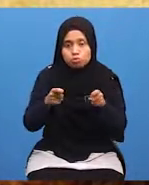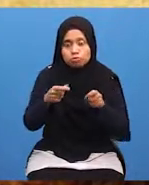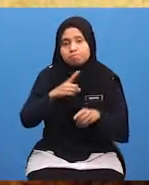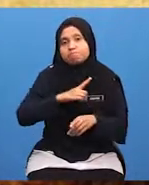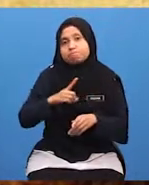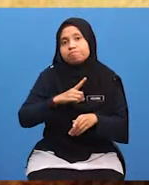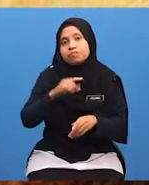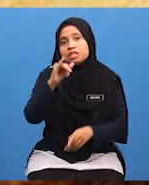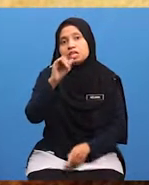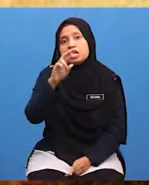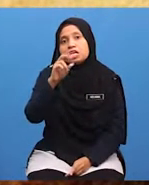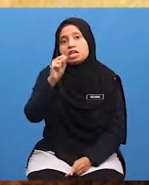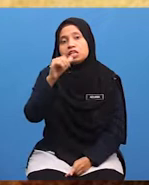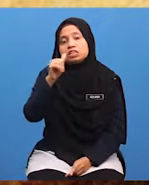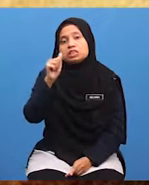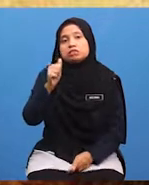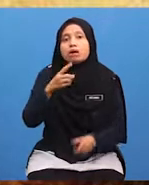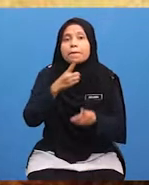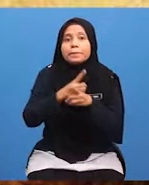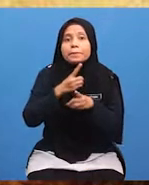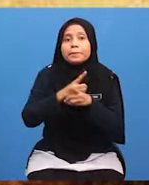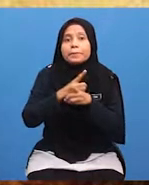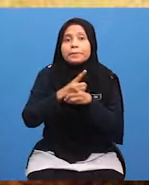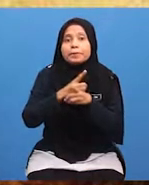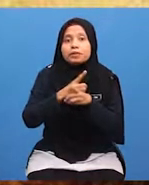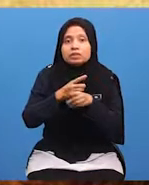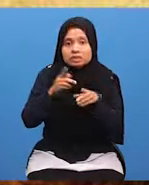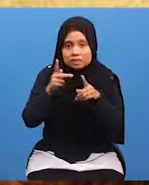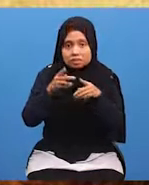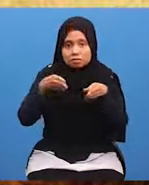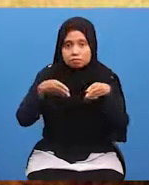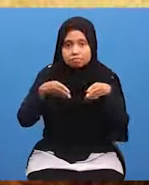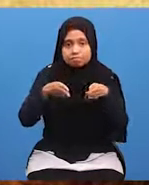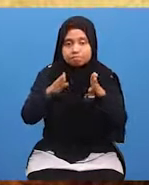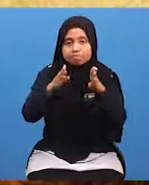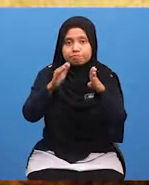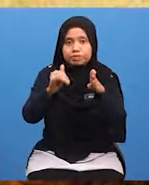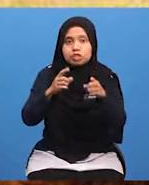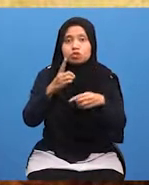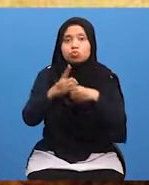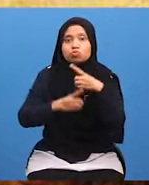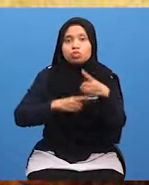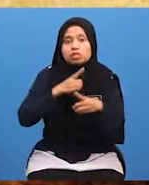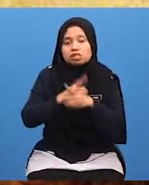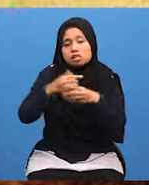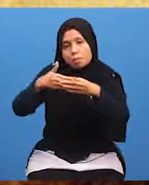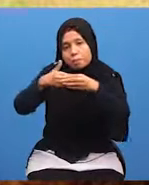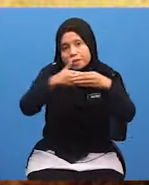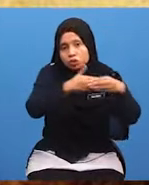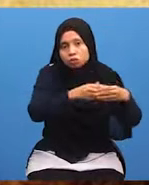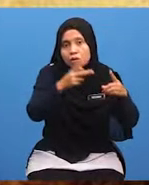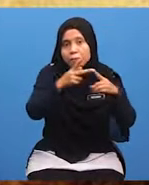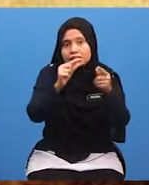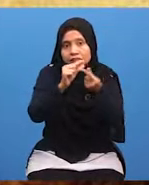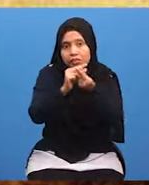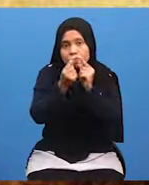Irsyad bermaksud petunjuk yang benar ke arah jalan yang lurus bagi kehidupan di dunia yang berpandukan kepada Al-Quran